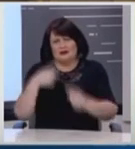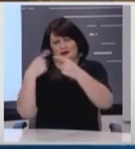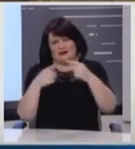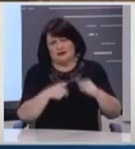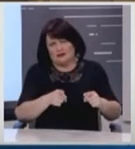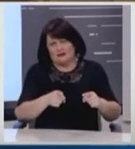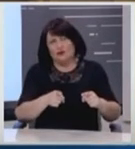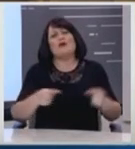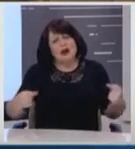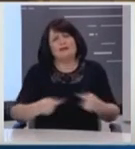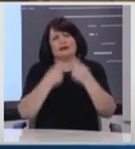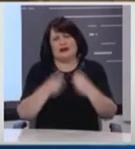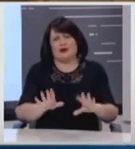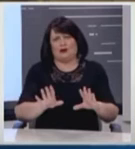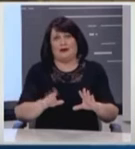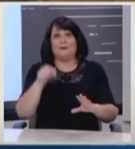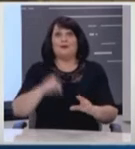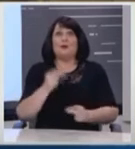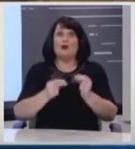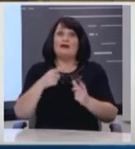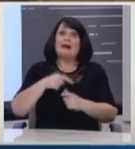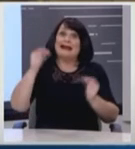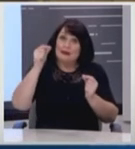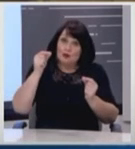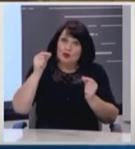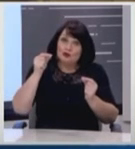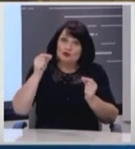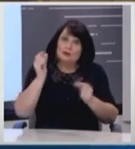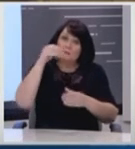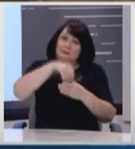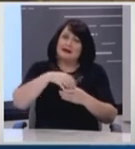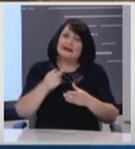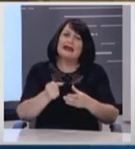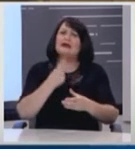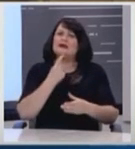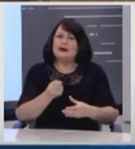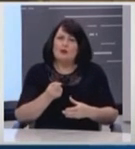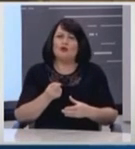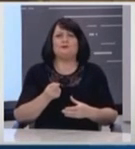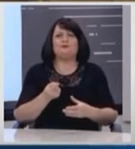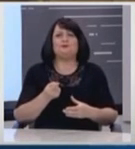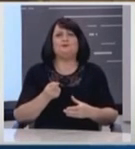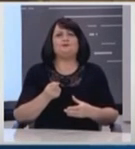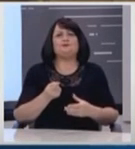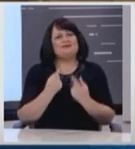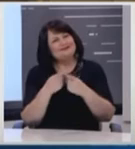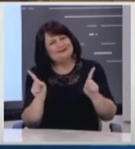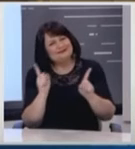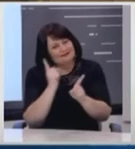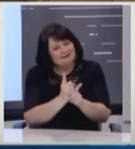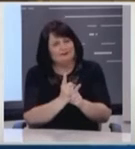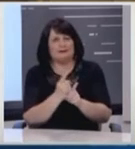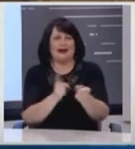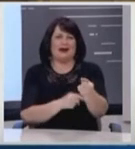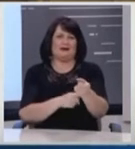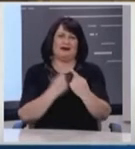διεθνώς. Το κυπριακό πρόβλημα διέπεται, ας το πούμε έτσι, και από μια ιδιομορφία. Είναι